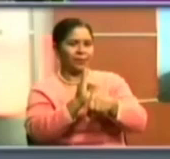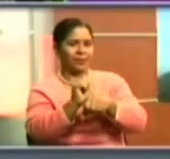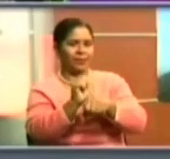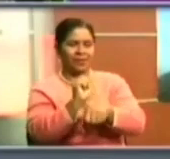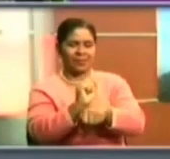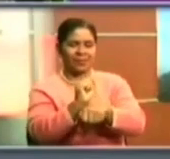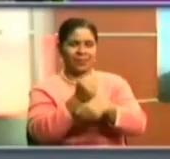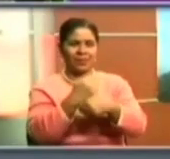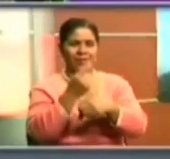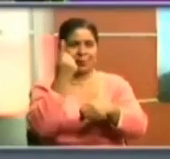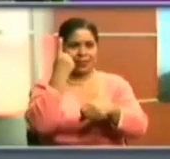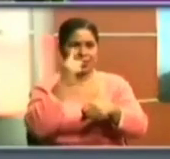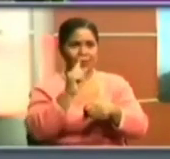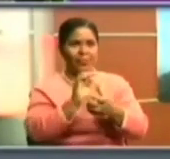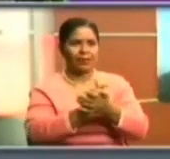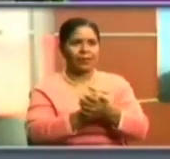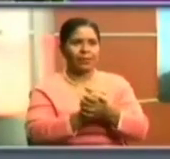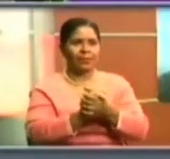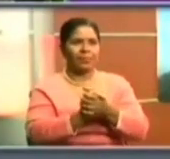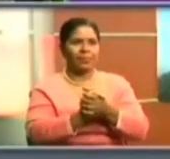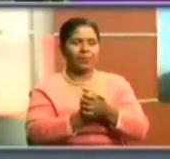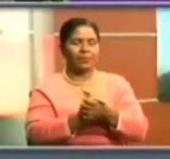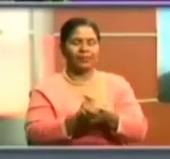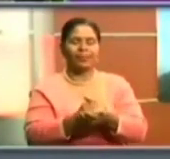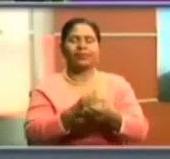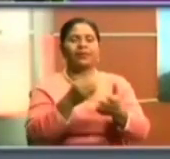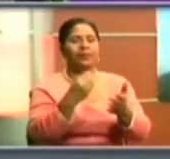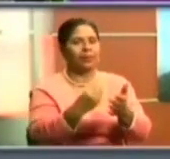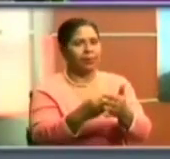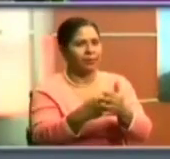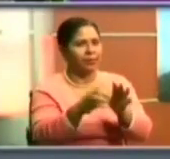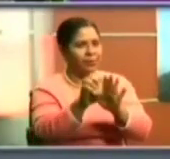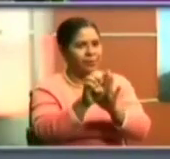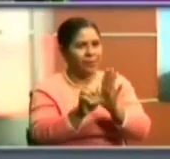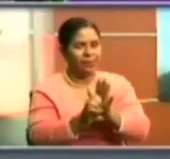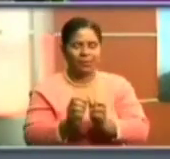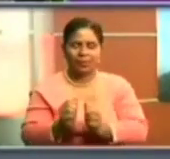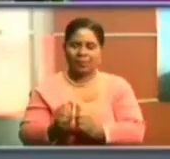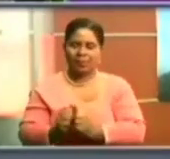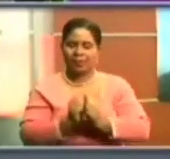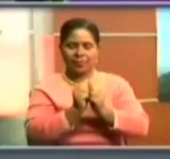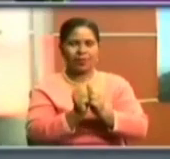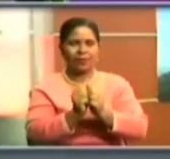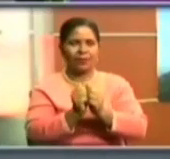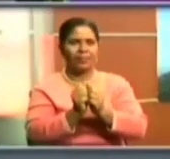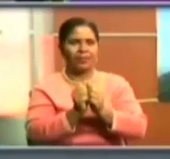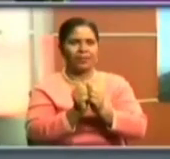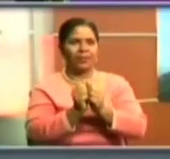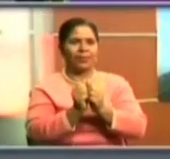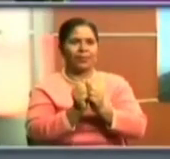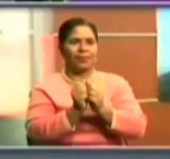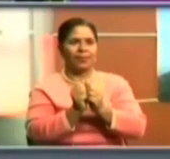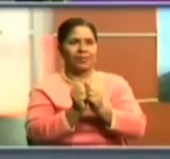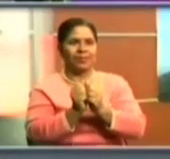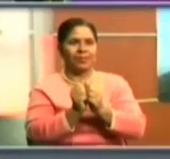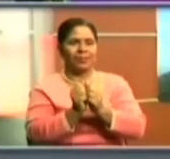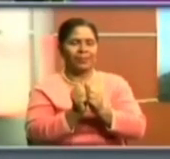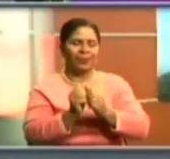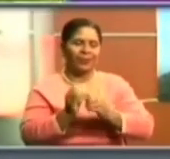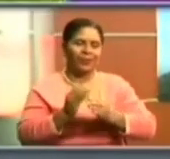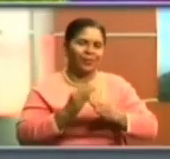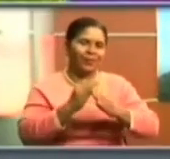pour vous. Mais avec maigre sous l'État, avec hémorragie, n'a pas freiné dans